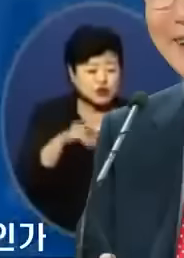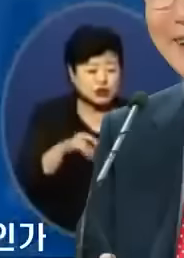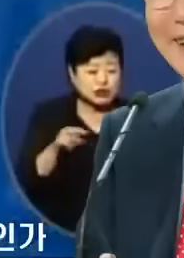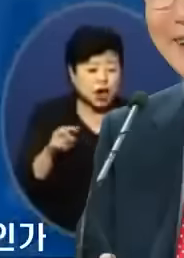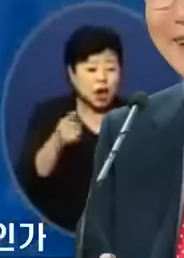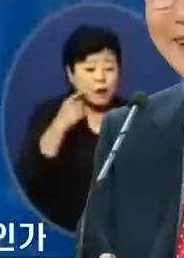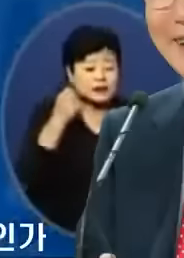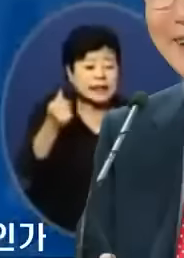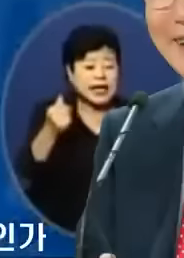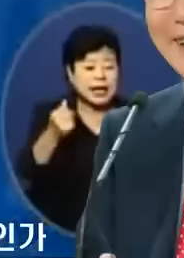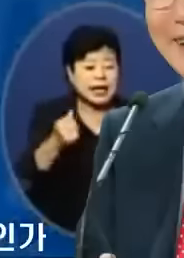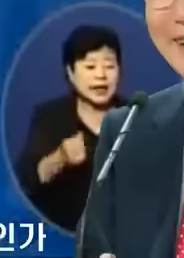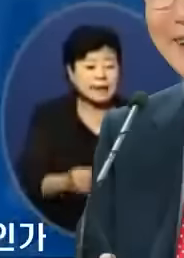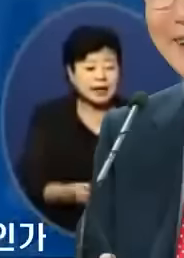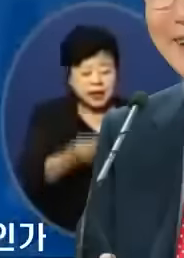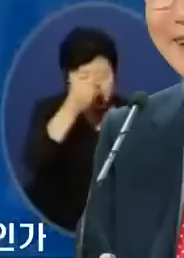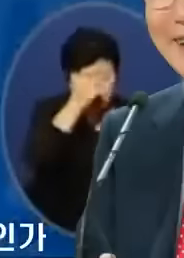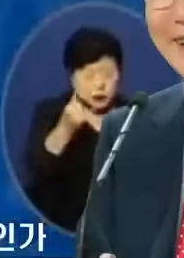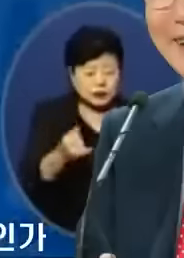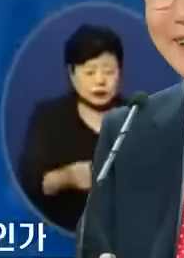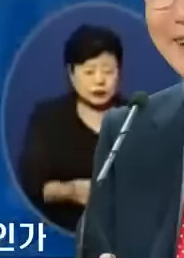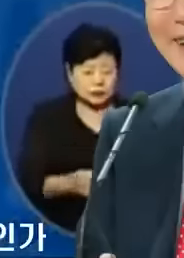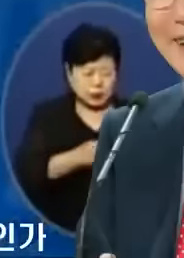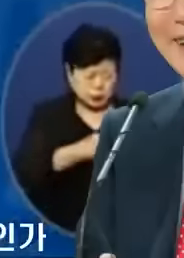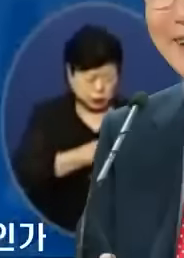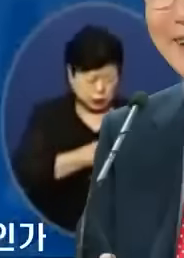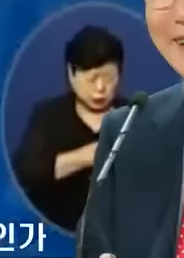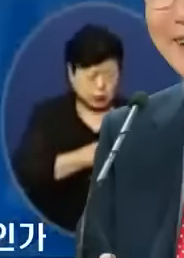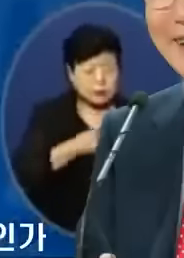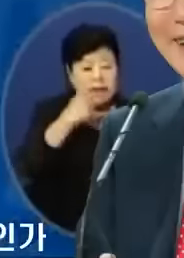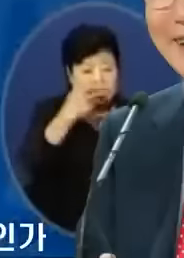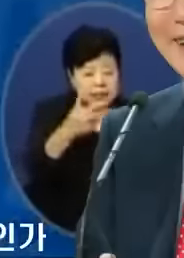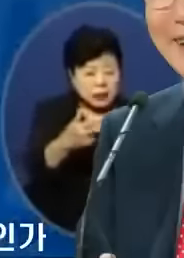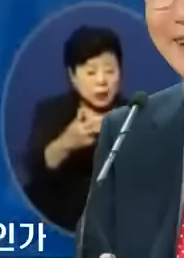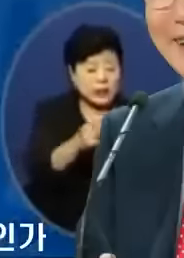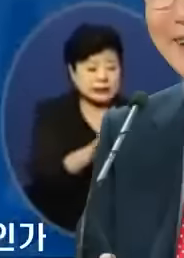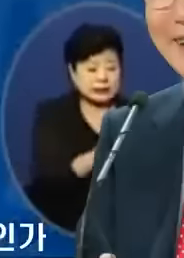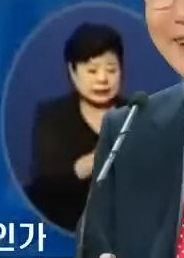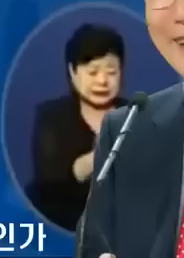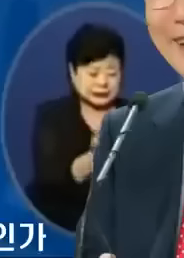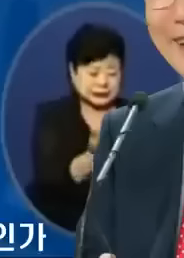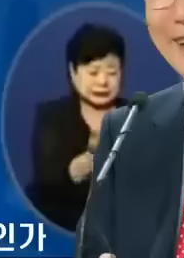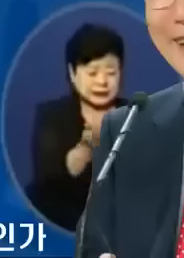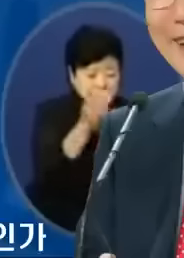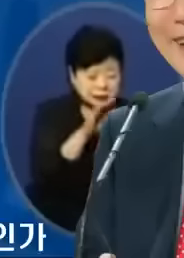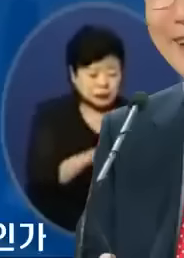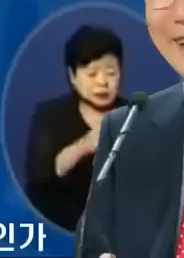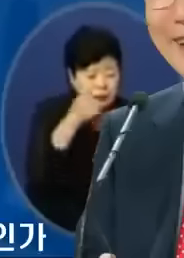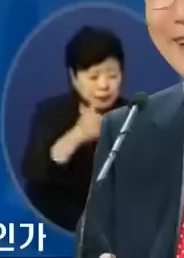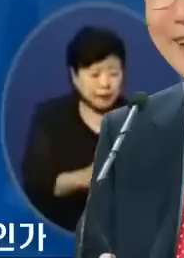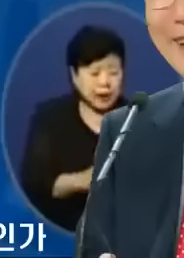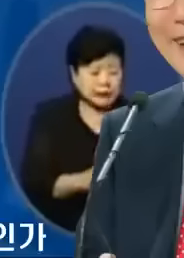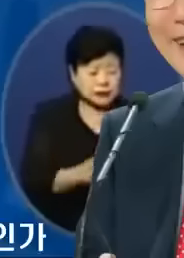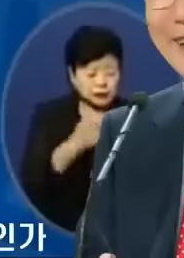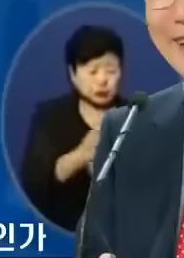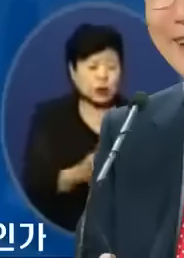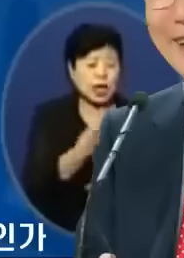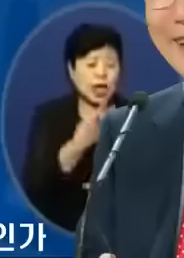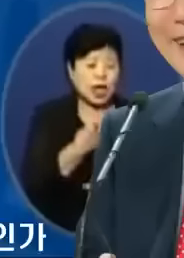그리스도인이 경계해야 할 일곱 가지 덫이라는 책에서 성도들이 빠지기 쉬운 일곱 가지